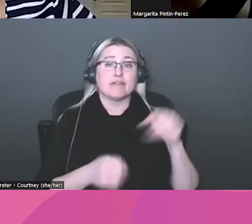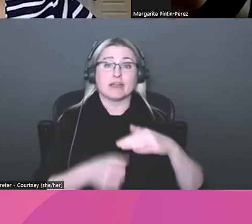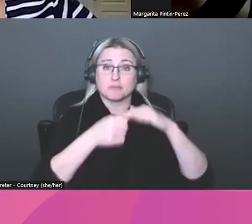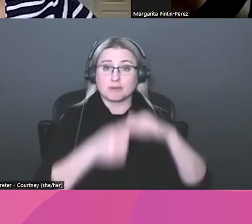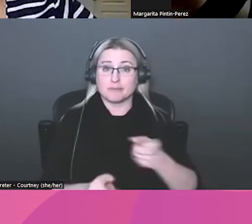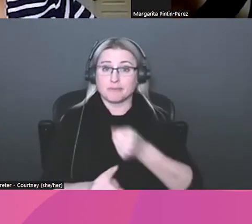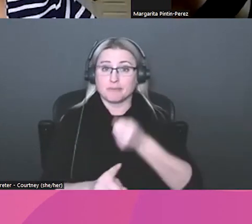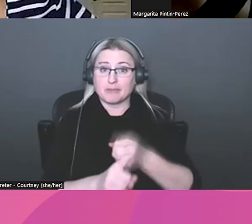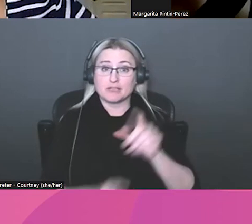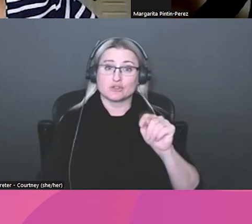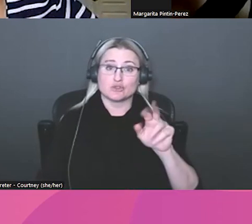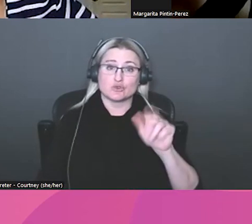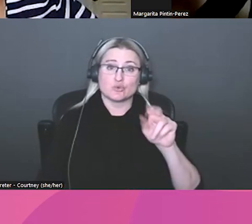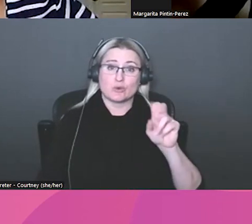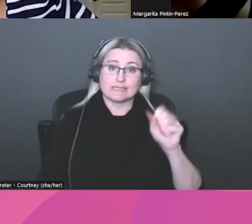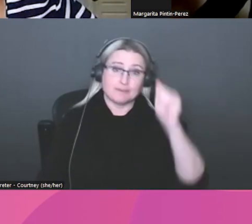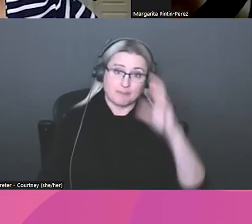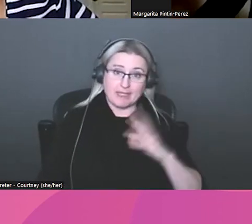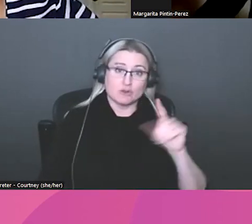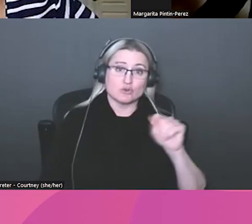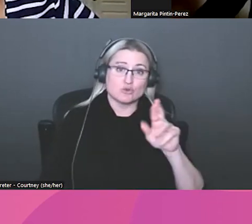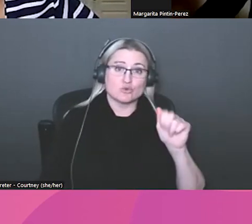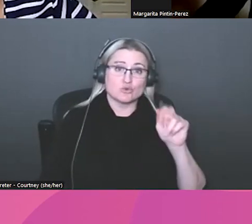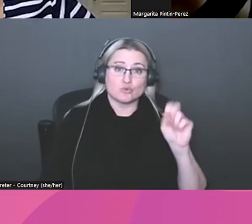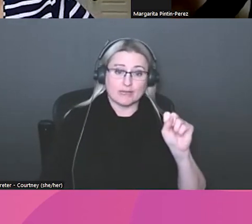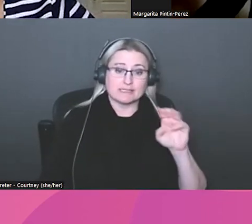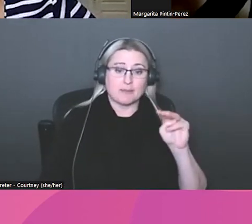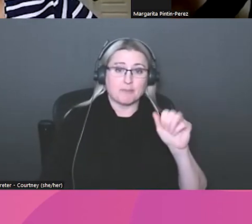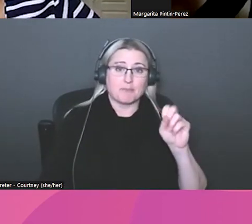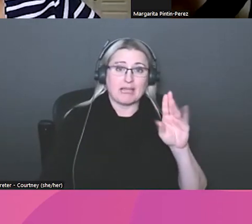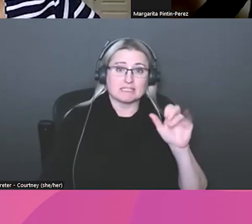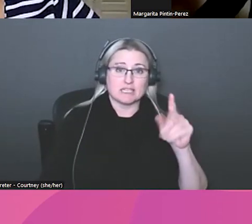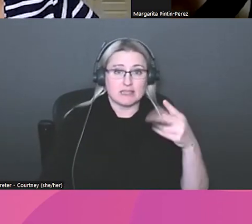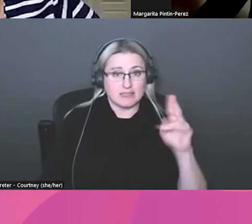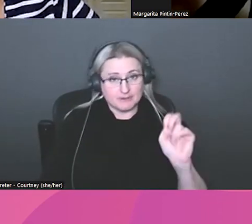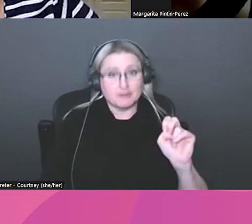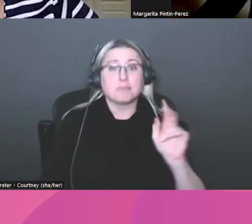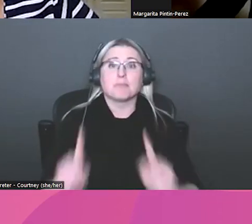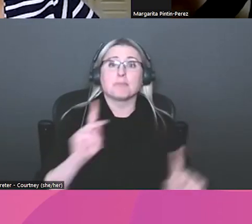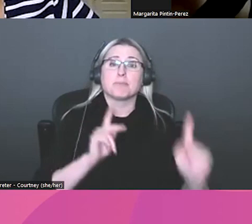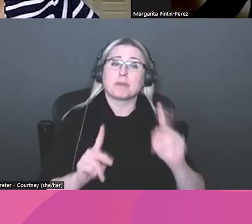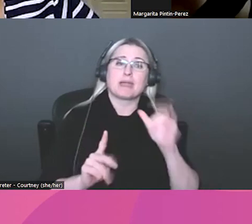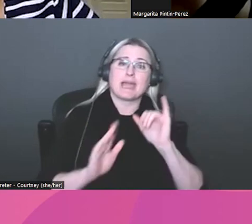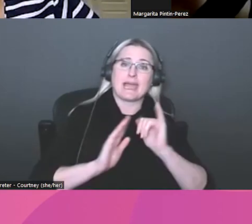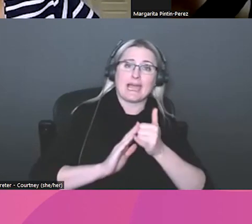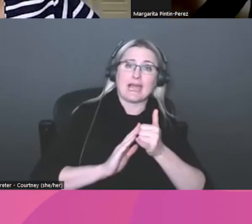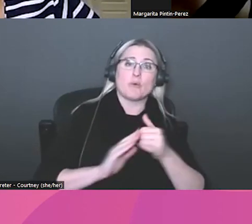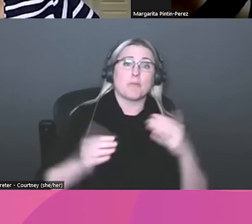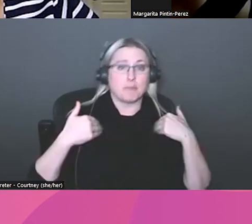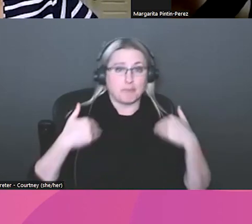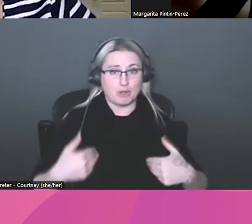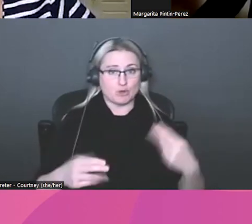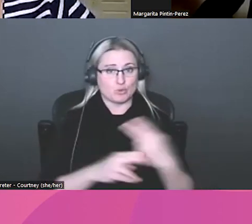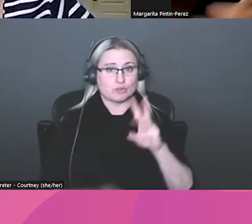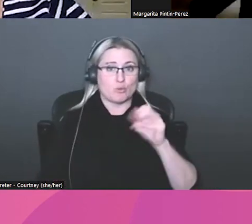Comment est-ce que l'oppression liée au poids a un impact sur les hommes trans? Comment est-ce que leur corps